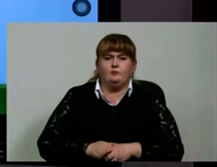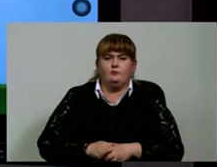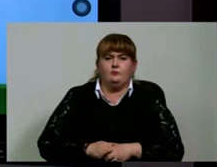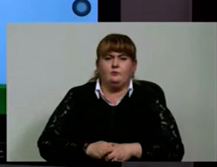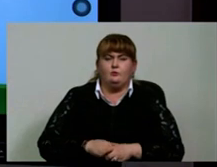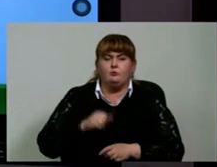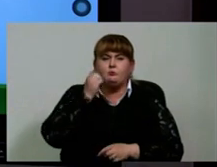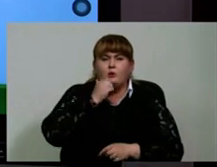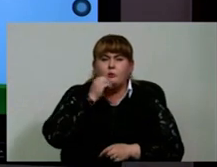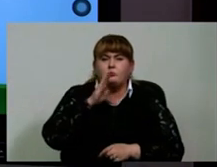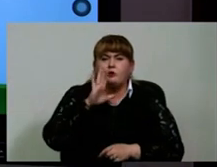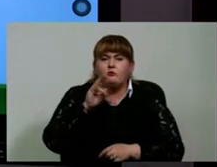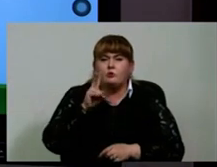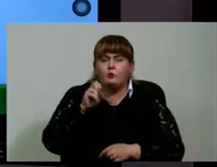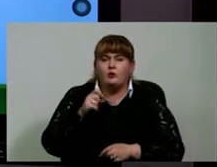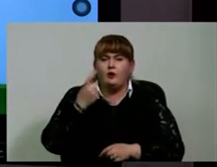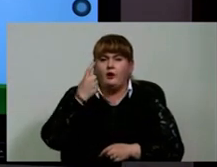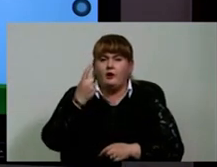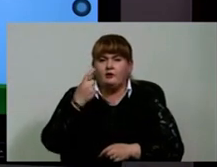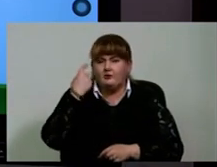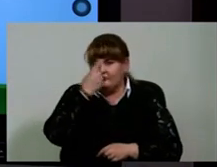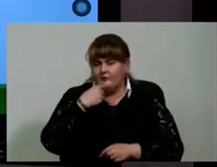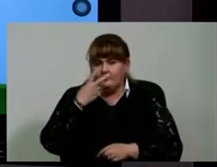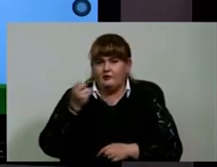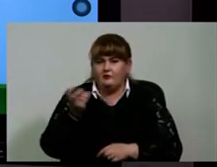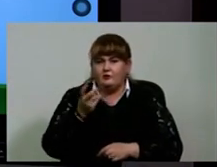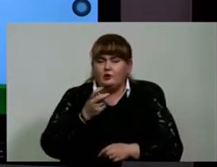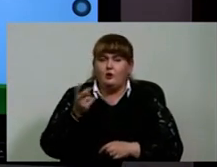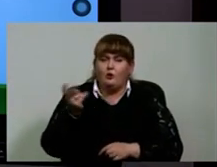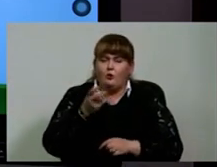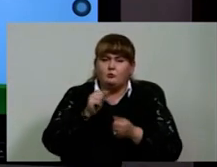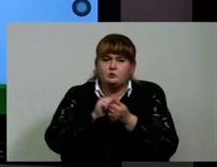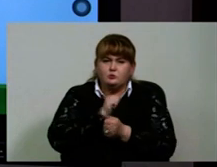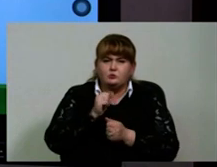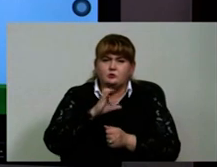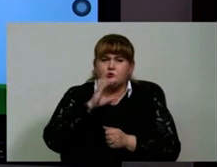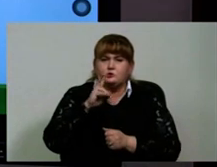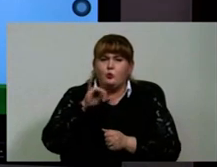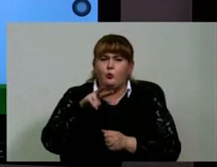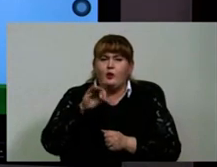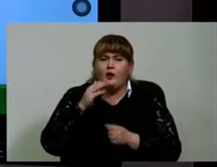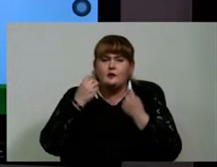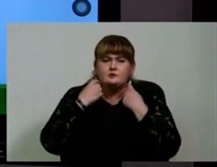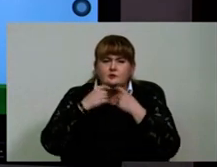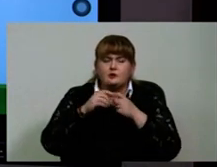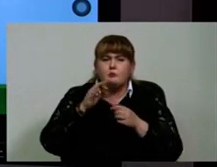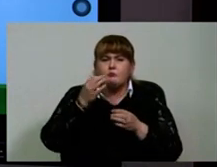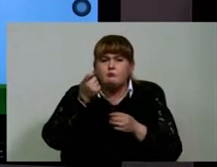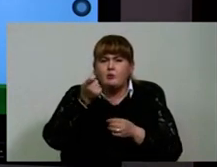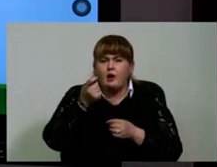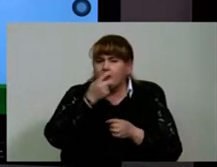У бабки и внука одна внешность на двоих – сухощавые, скуластенькие, с маленькими умными